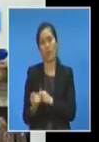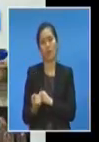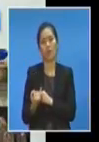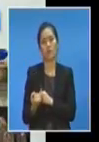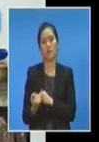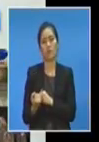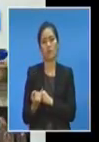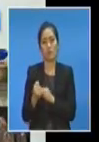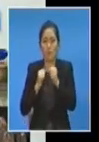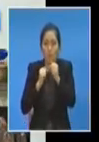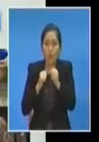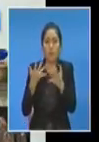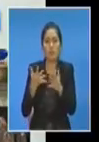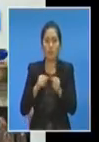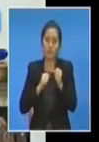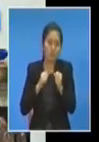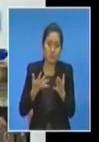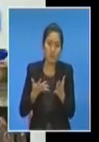พ้เราจะไม่สู้กับภัยเหล่านั้น